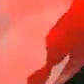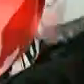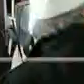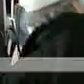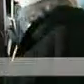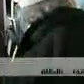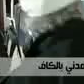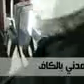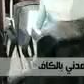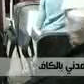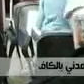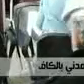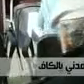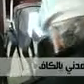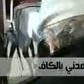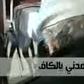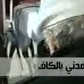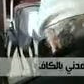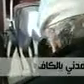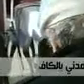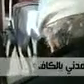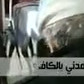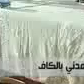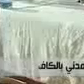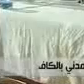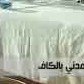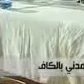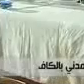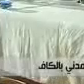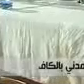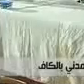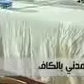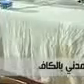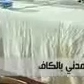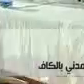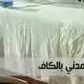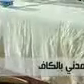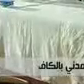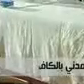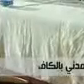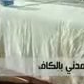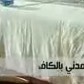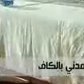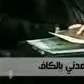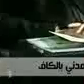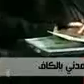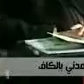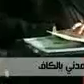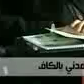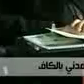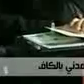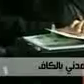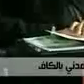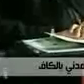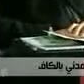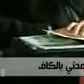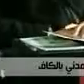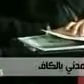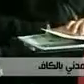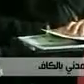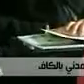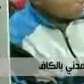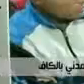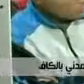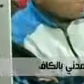النفس العنف في الاعلام وكيفيه تجنب استعماله في وسائل الاعلام محور ندوه نظمتها جمعيات المجتمع